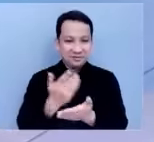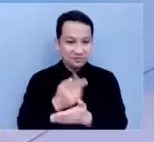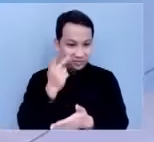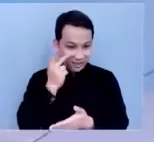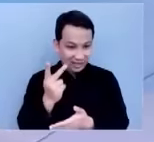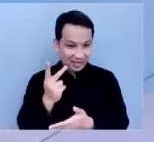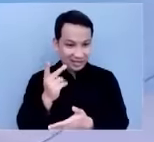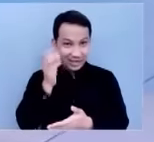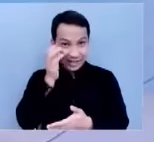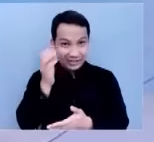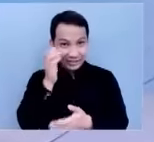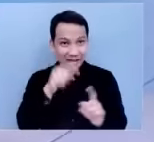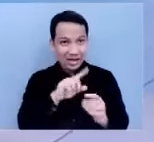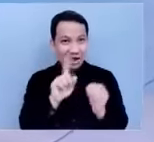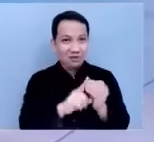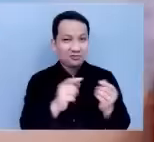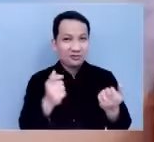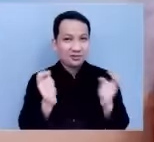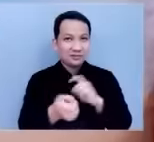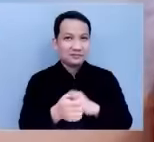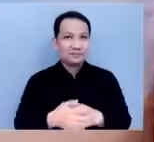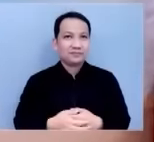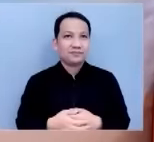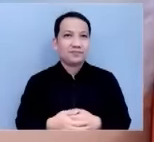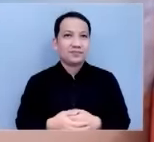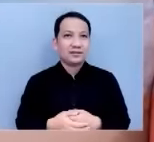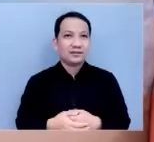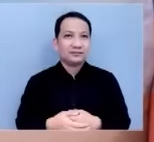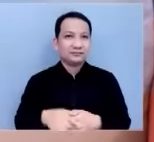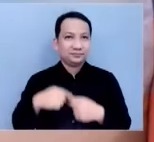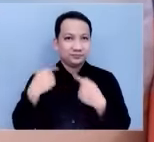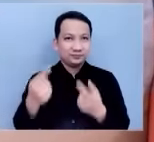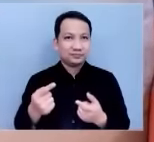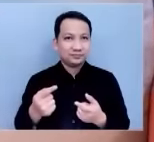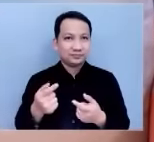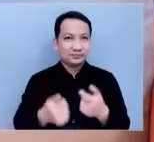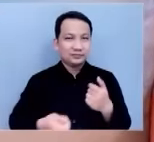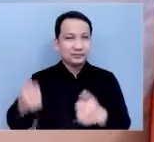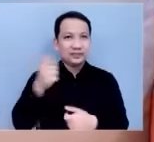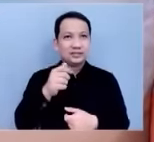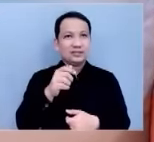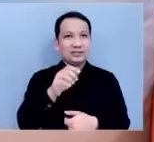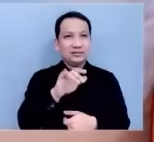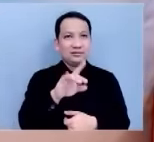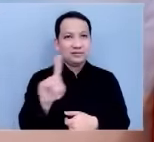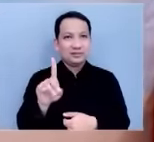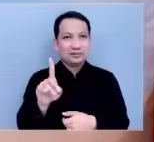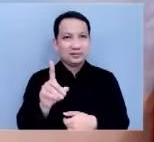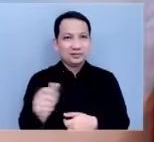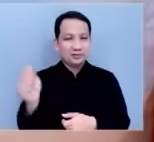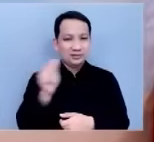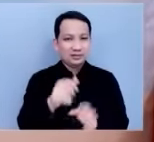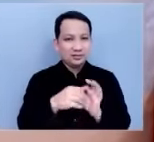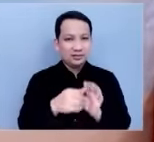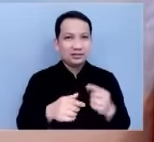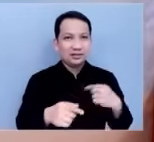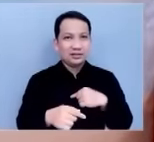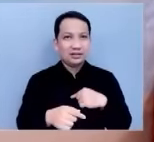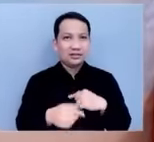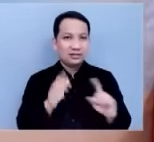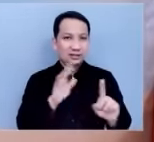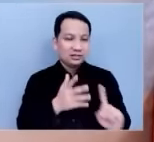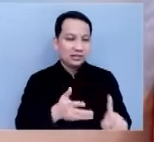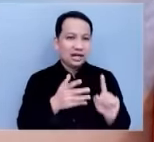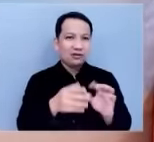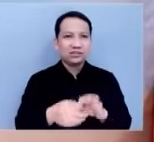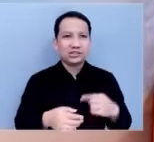ka naman nag-a-adjust? Yes po, actually, ever since I won po sa Be The Next, grabe po talaga yung impact, like, especially